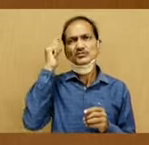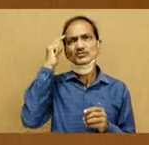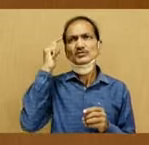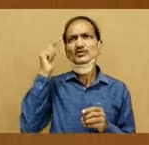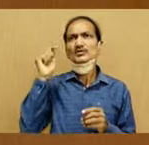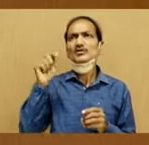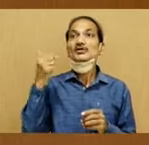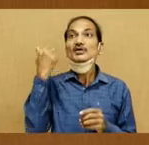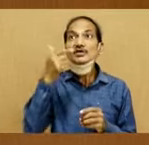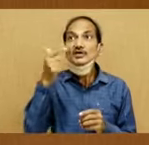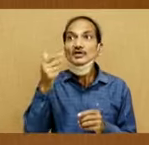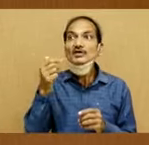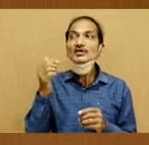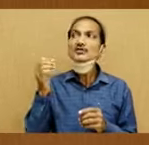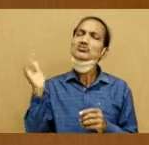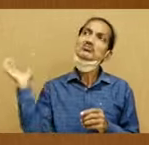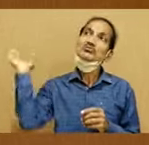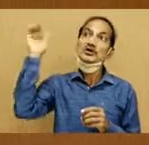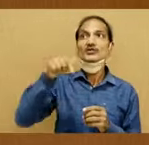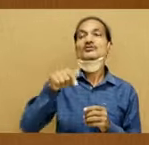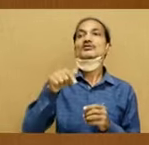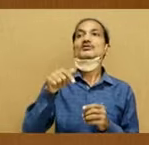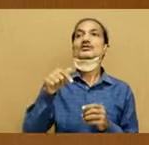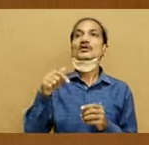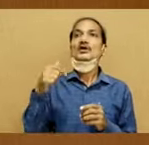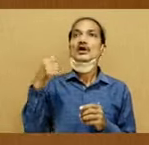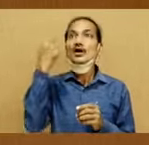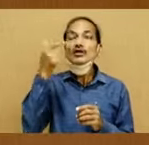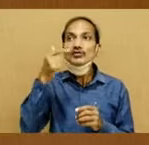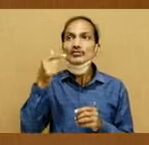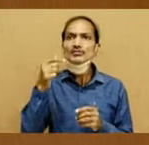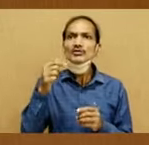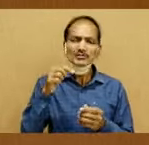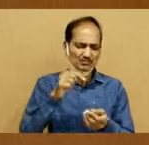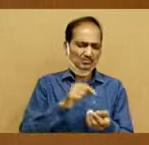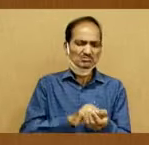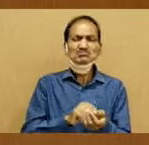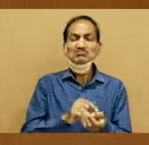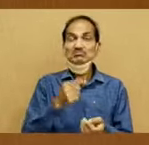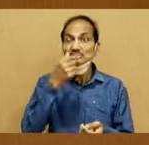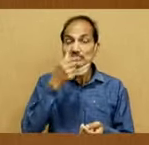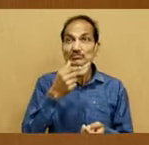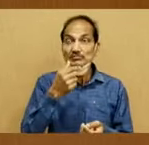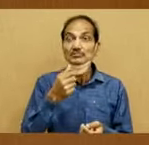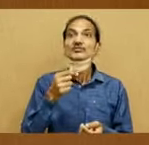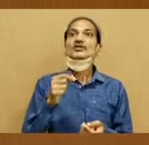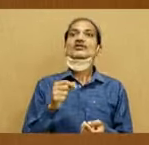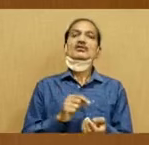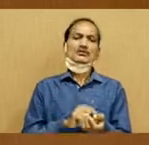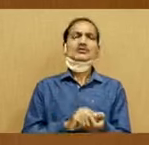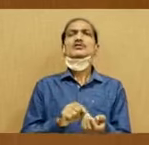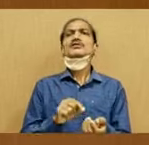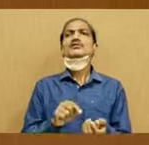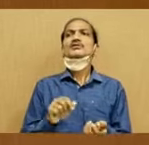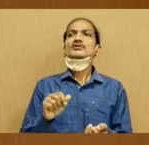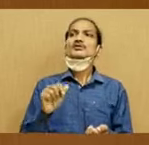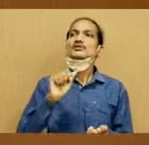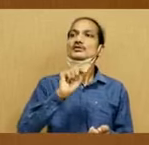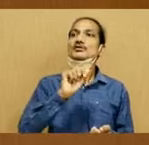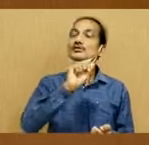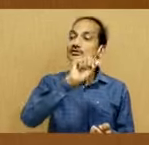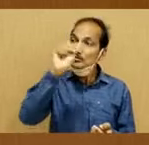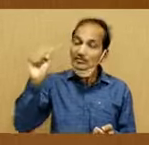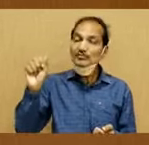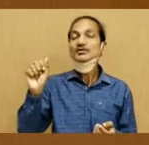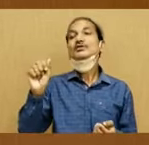ଆସିଥିବେ, କେଉଁମାନଙ୍କର ଲକ୍ଷଣ ଥିବ ଥଣ୍ଡା କାଶର, ସେମାନଙ୍କର ଅଧିକରୁ ଅଧିକ ଆମେ ଟେଷ୍ଟ ବର୍ତ୍ତମାନ